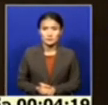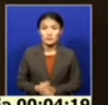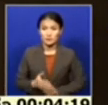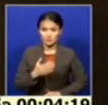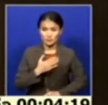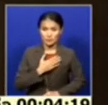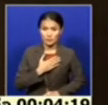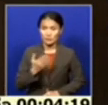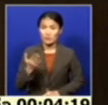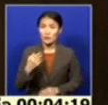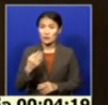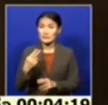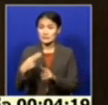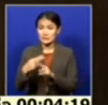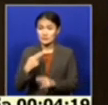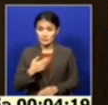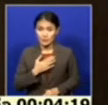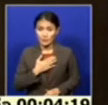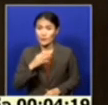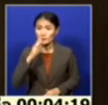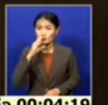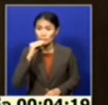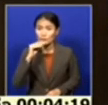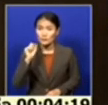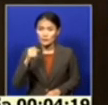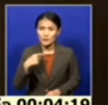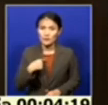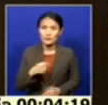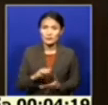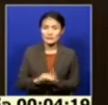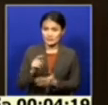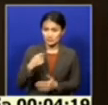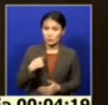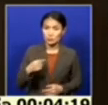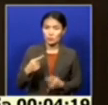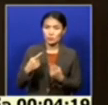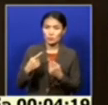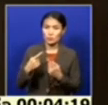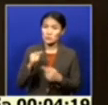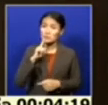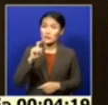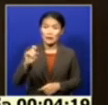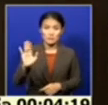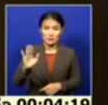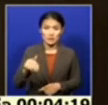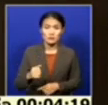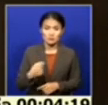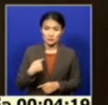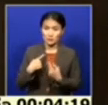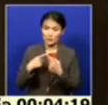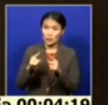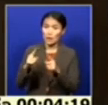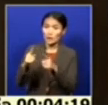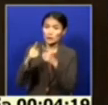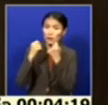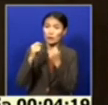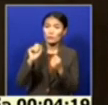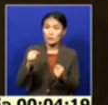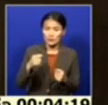เรียนท่านประธานนะครับจริงๆ ที่ออกพาดพิงเนี่ยออกพาดพิงครับ ใช่ครับนี่ผมกำลังอธิบายกำลังเริ่มครับท่านประธานให้ผมได้เ